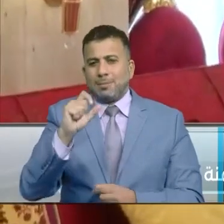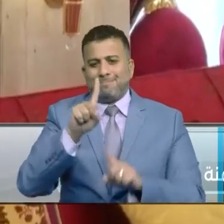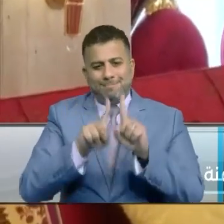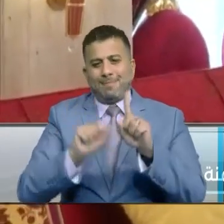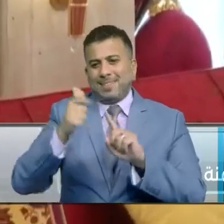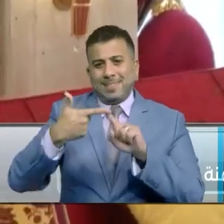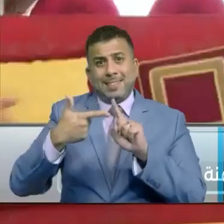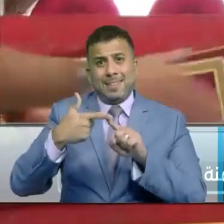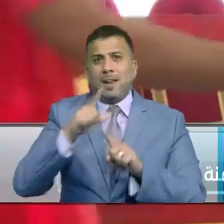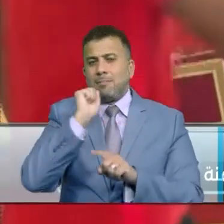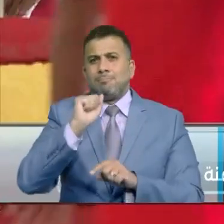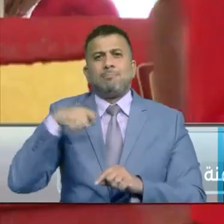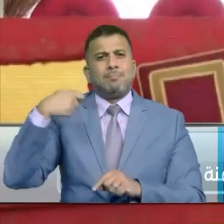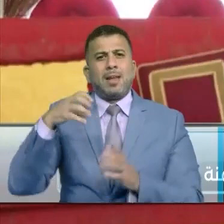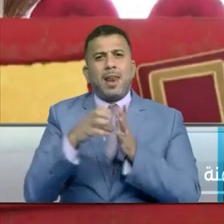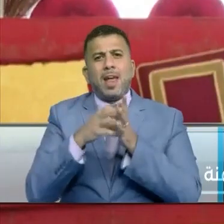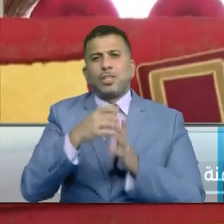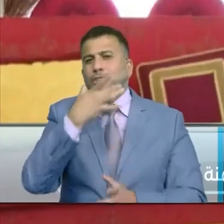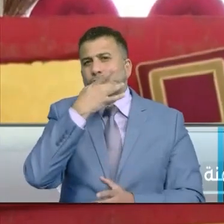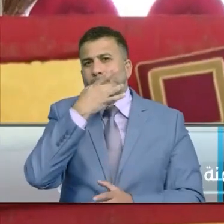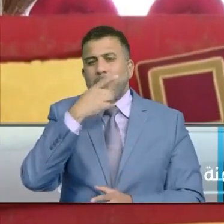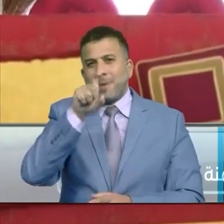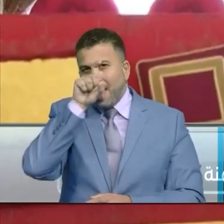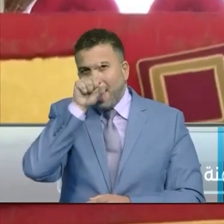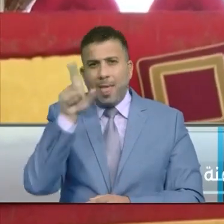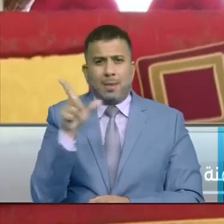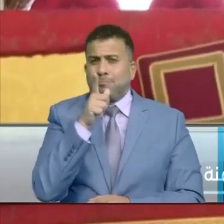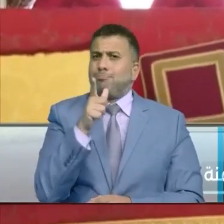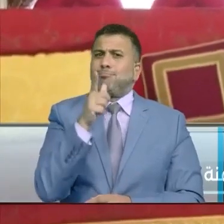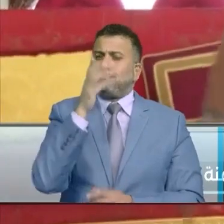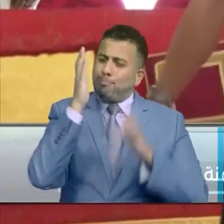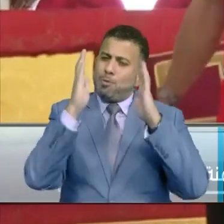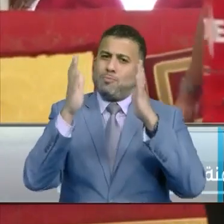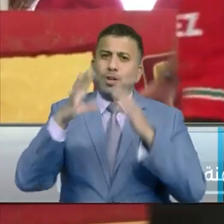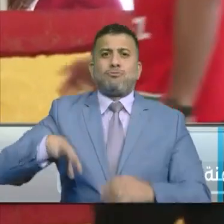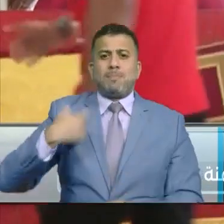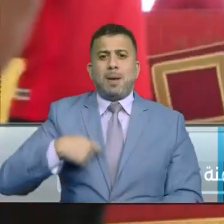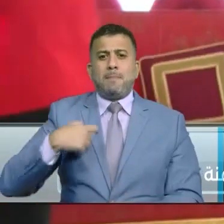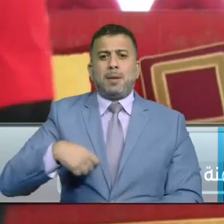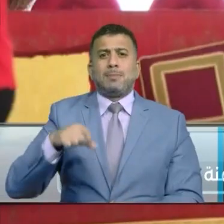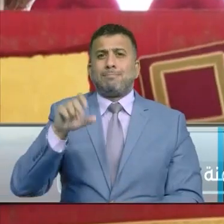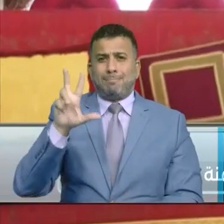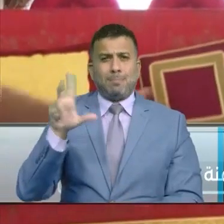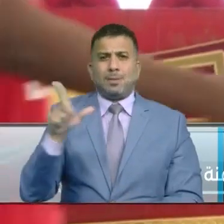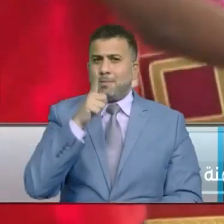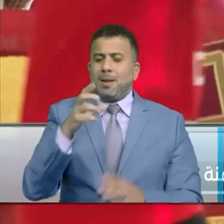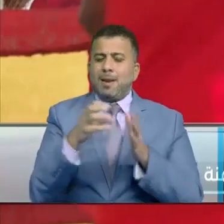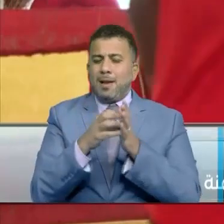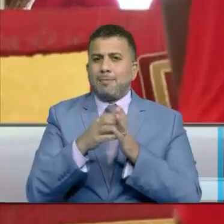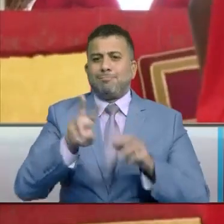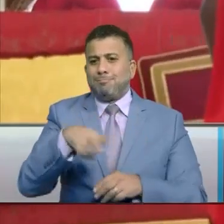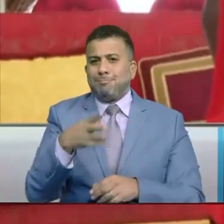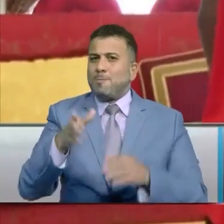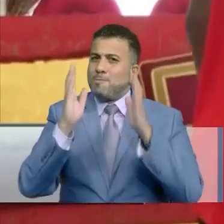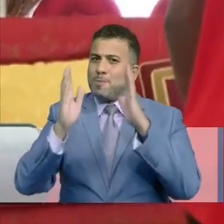دبي رئيس مجلس اداره نادي شباب الاهلي وهنا صاحب السمو واعضاء مجلس اداره النادي واللاعبين